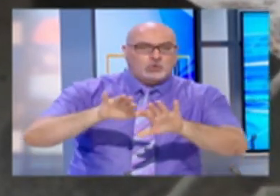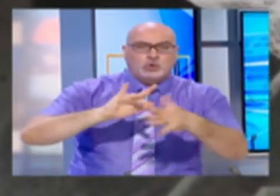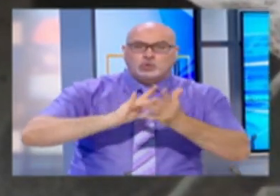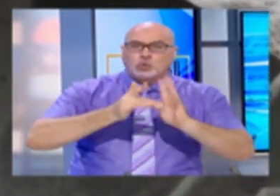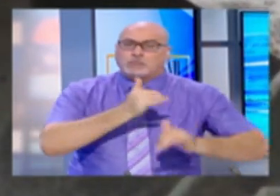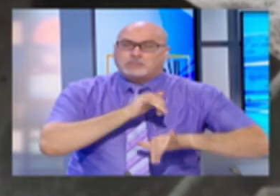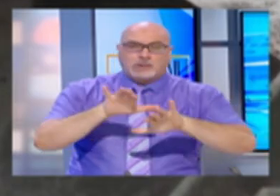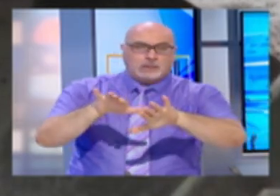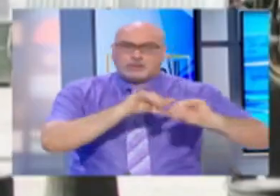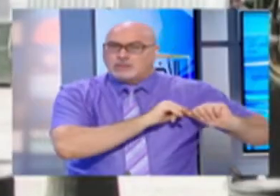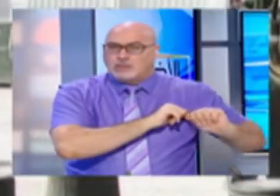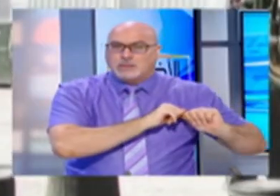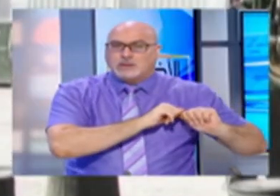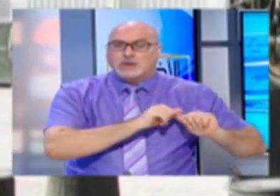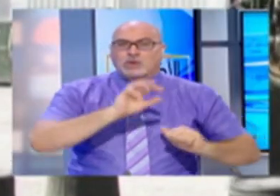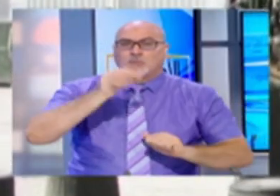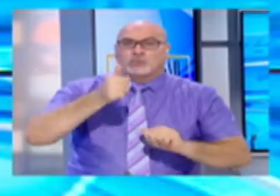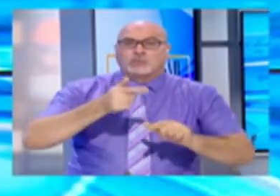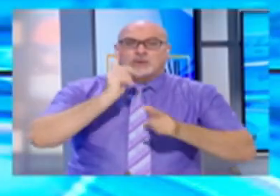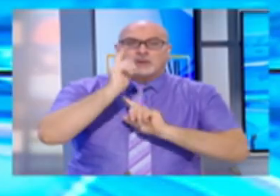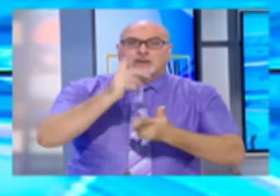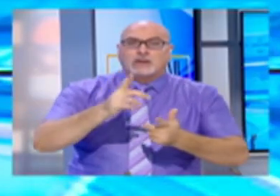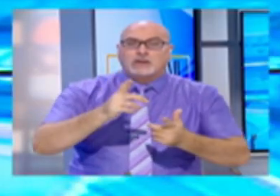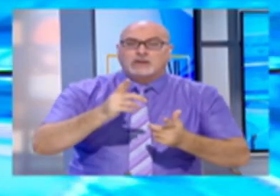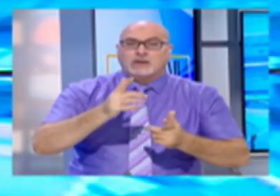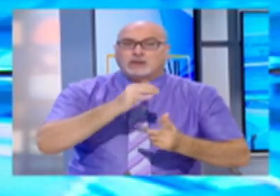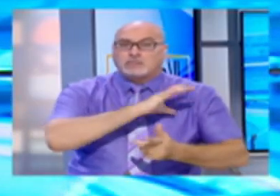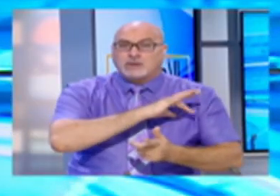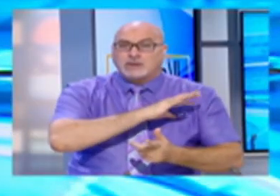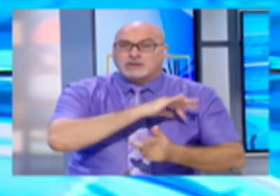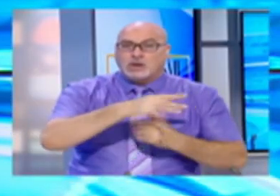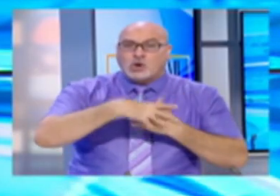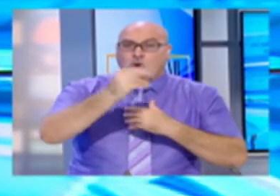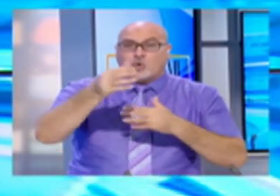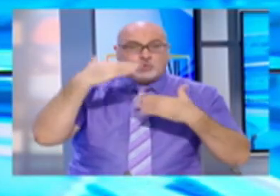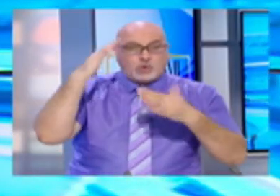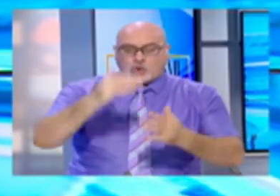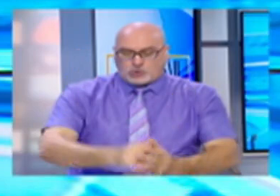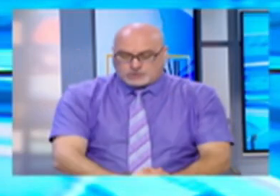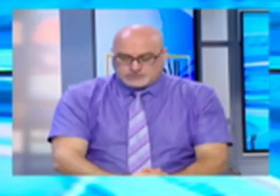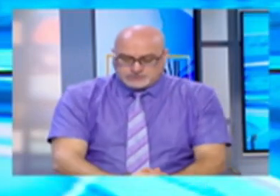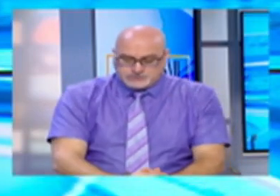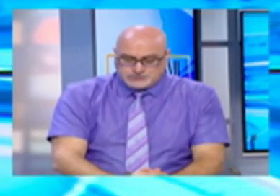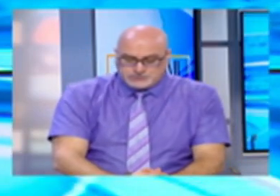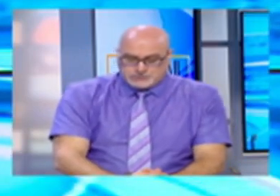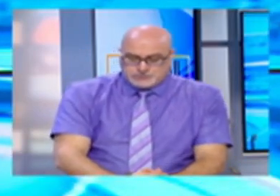سحب القوات وإنهاء أول الحروب التي خاضتها الولايات المتحدة الأمريكية.